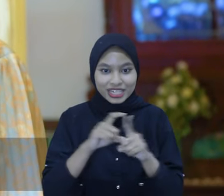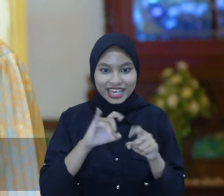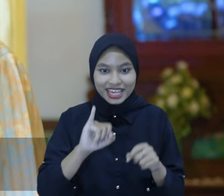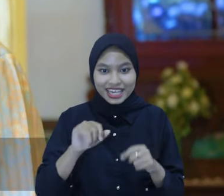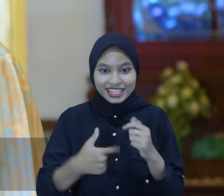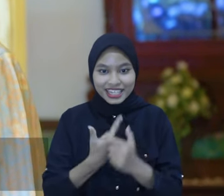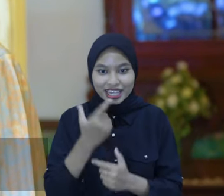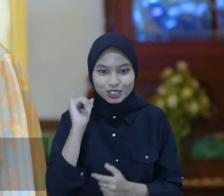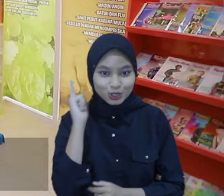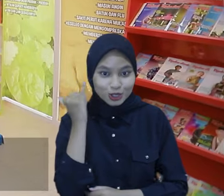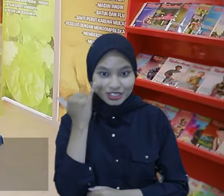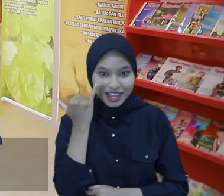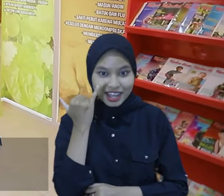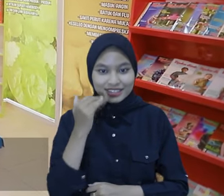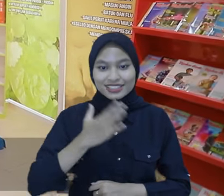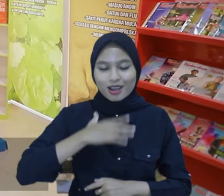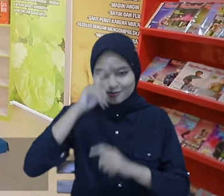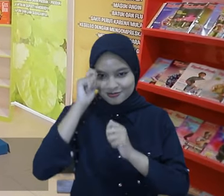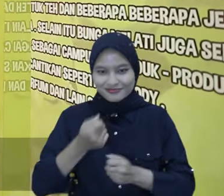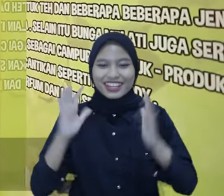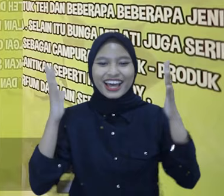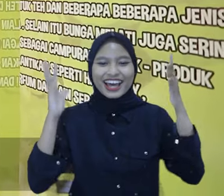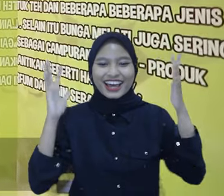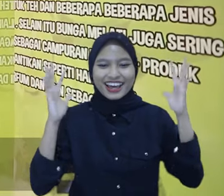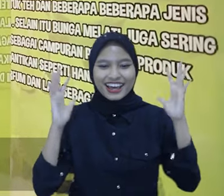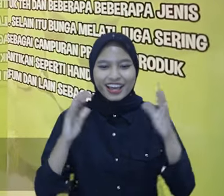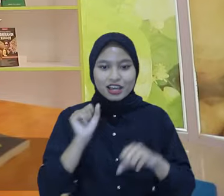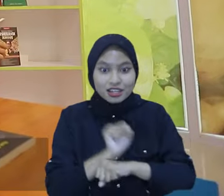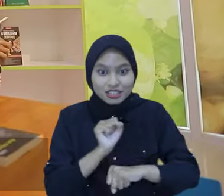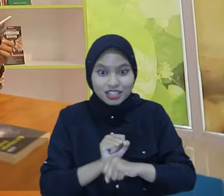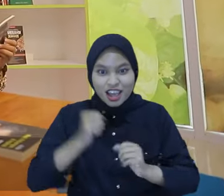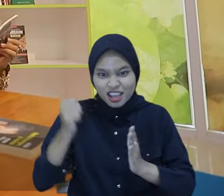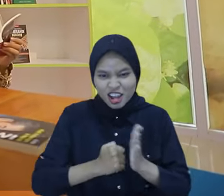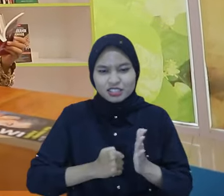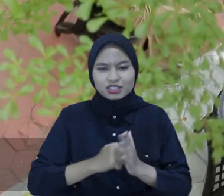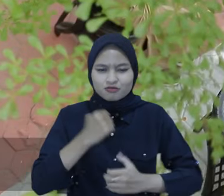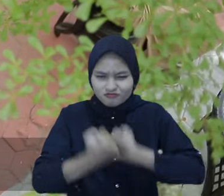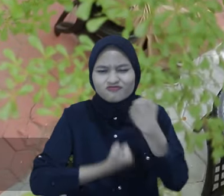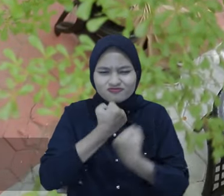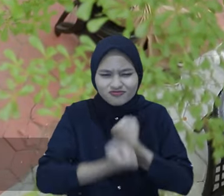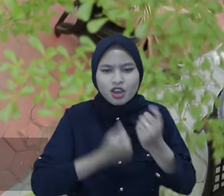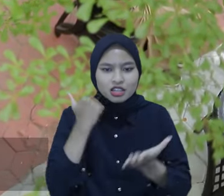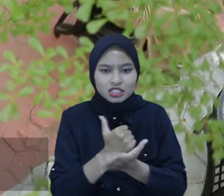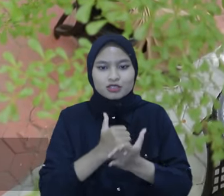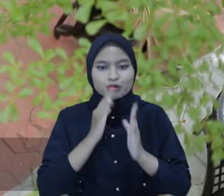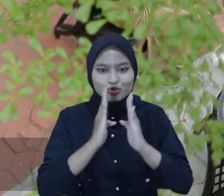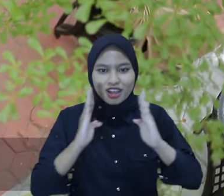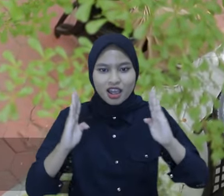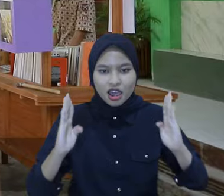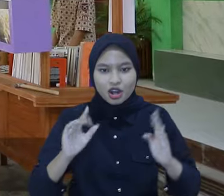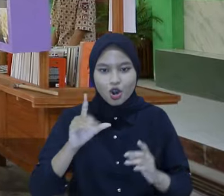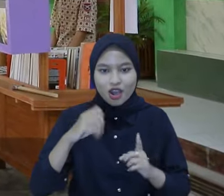Istimewa Yogyakarta. Sangat mengapresiasi kerja keras dan upaya nyata